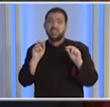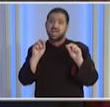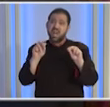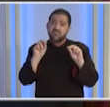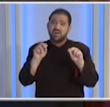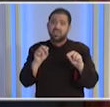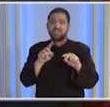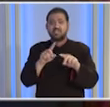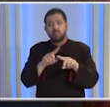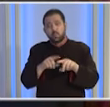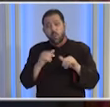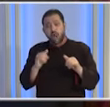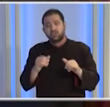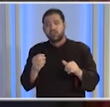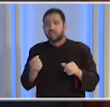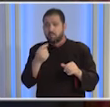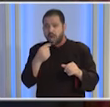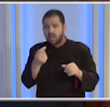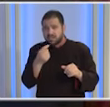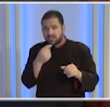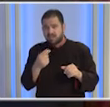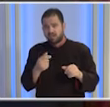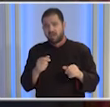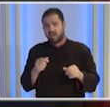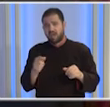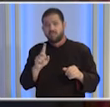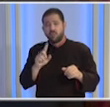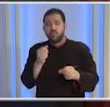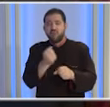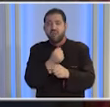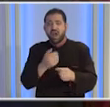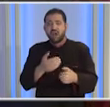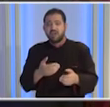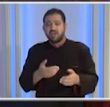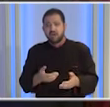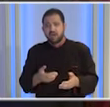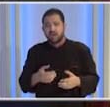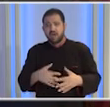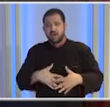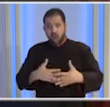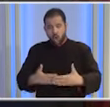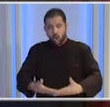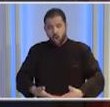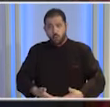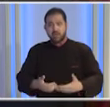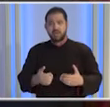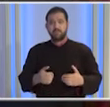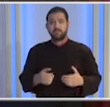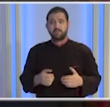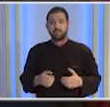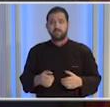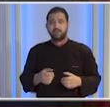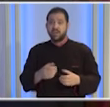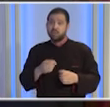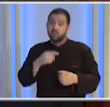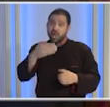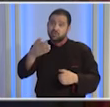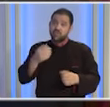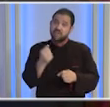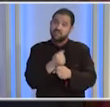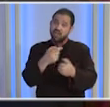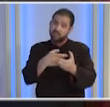cu metodele de contracepție, fiindcă spun ei, pe lângă faptul că după aceea se ajunge la avort, dar uneori